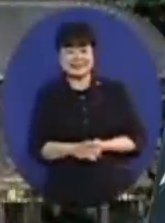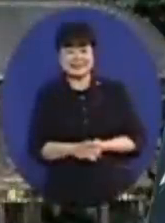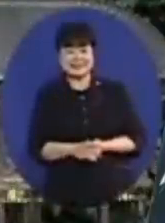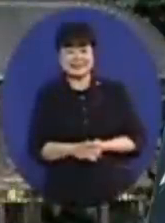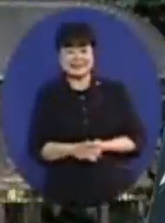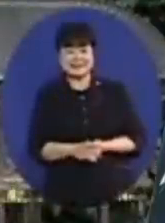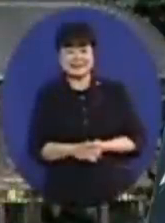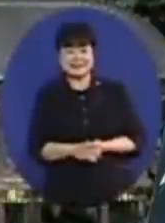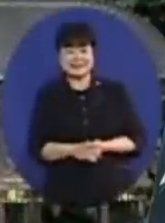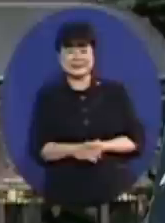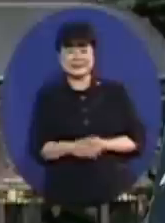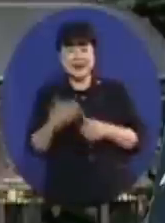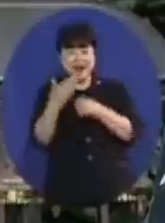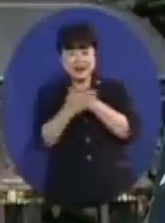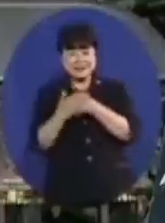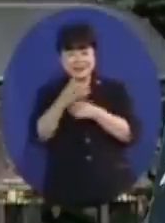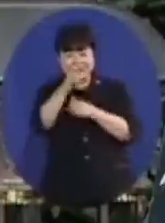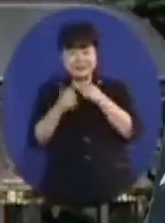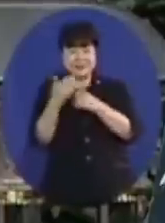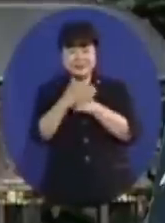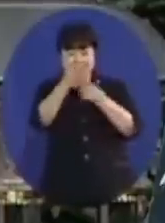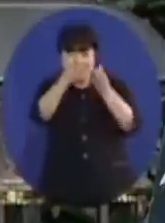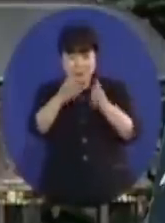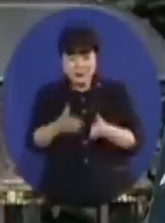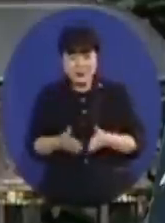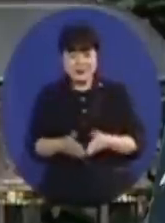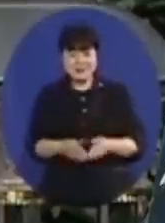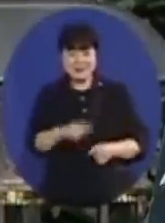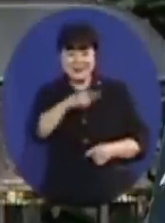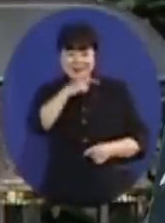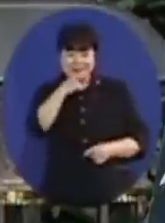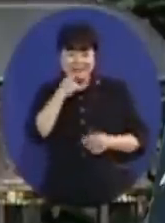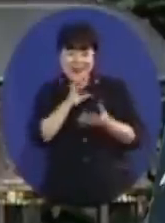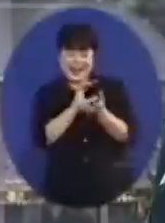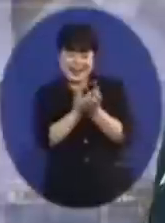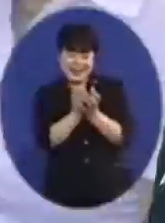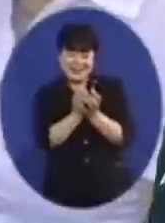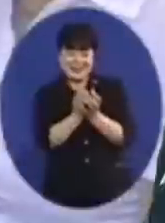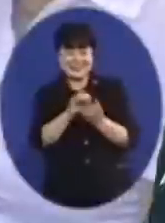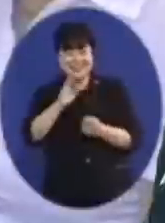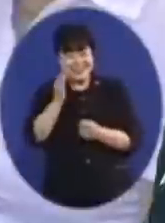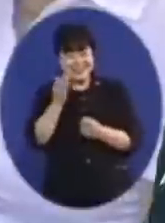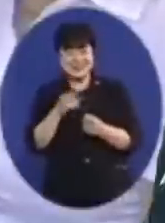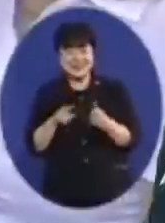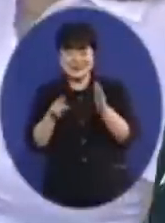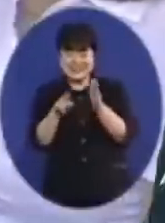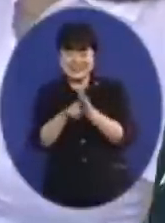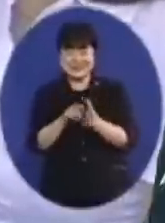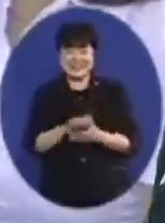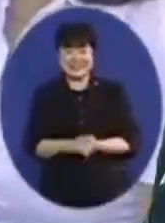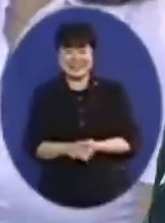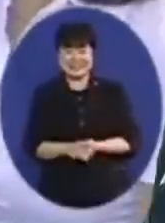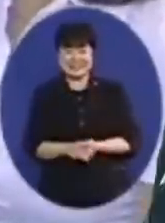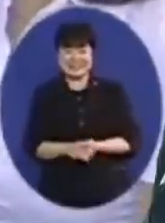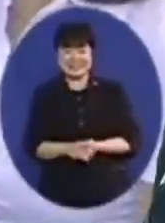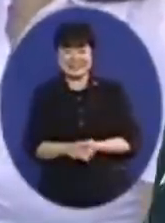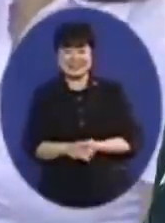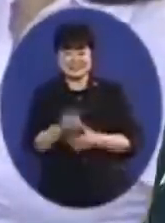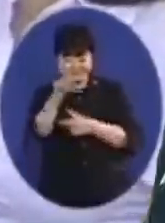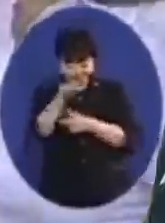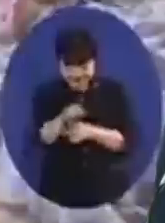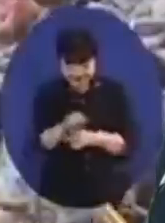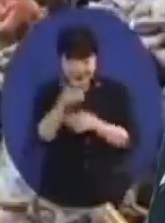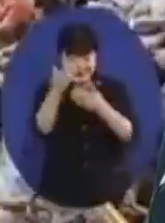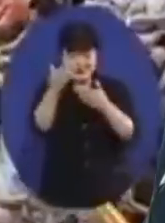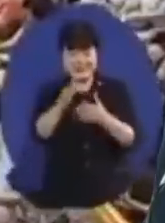하나님의 은총을 통해서 장미빛 인생이 되시기를 주님의 이름으로 축원합니다 우리 고개